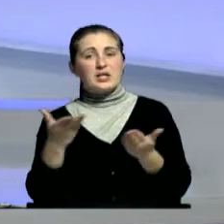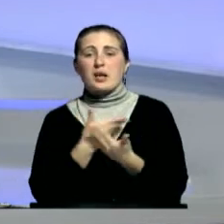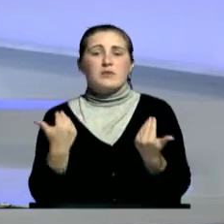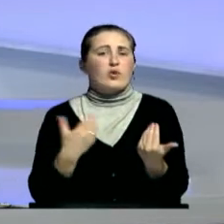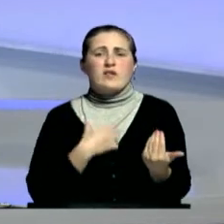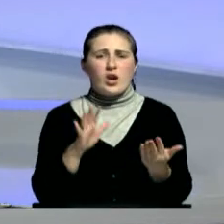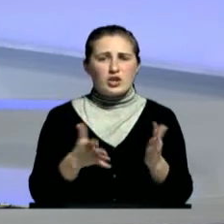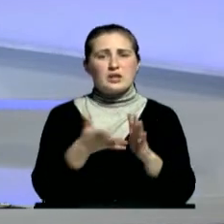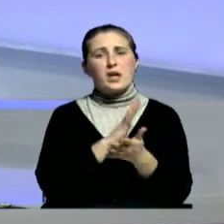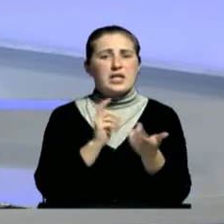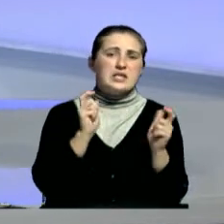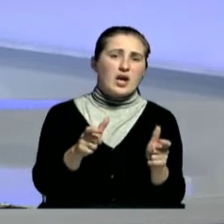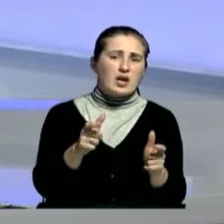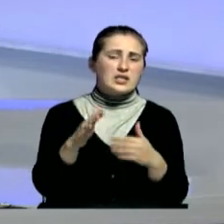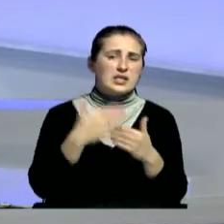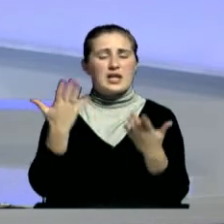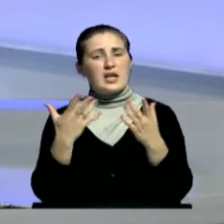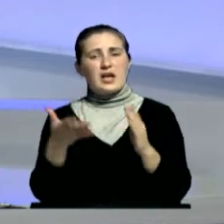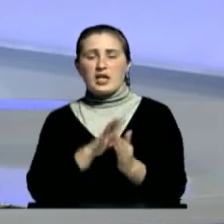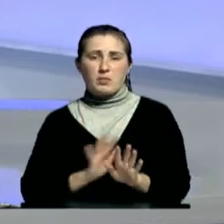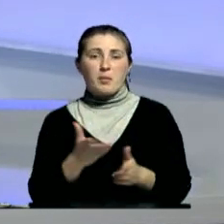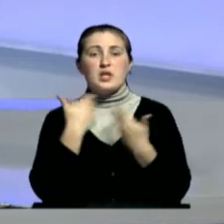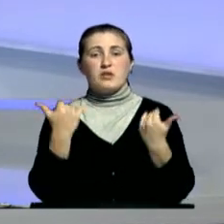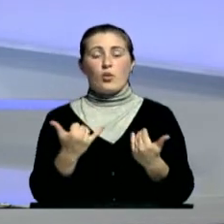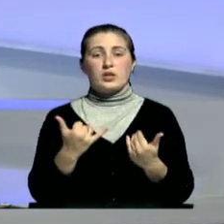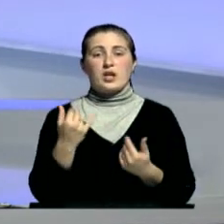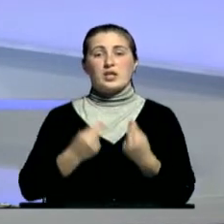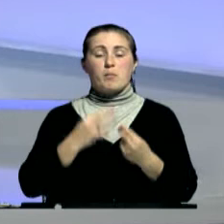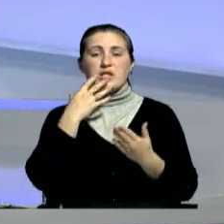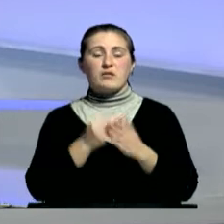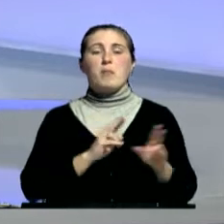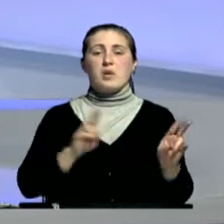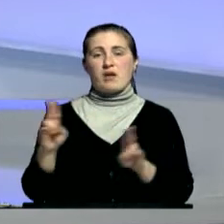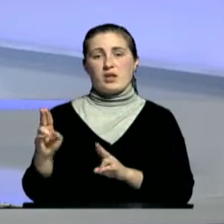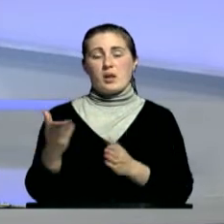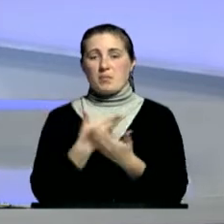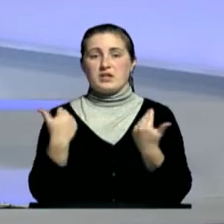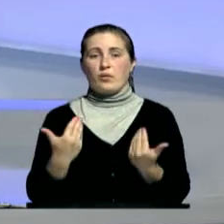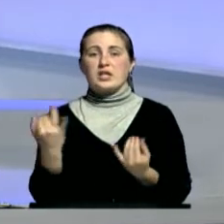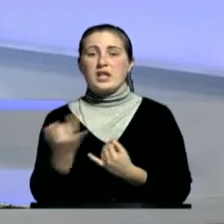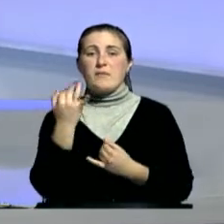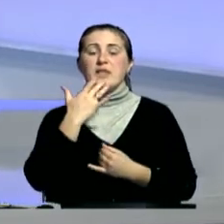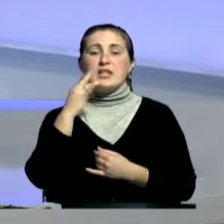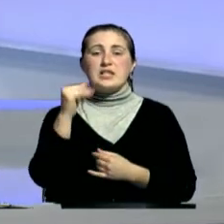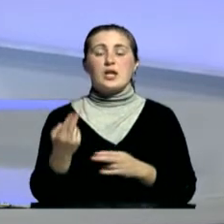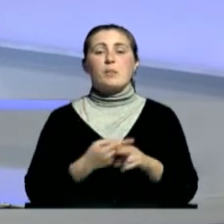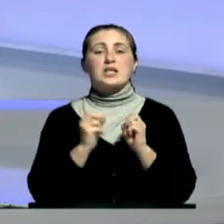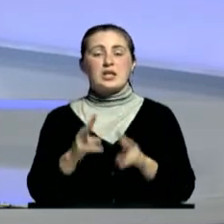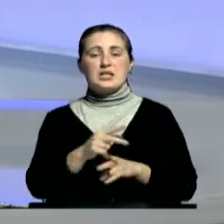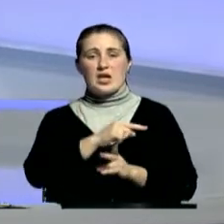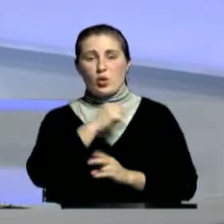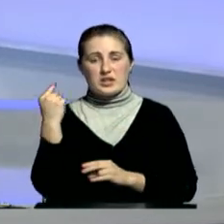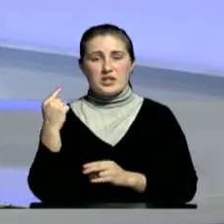важно, отменят они санкции или не отменят. Мы сегодня играем по своим правилам. Мы играем сегодня в интересах национальной безопасности